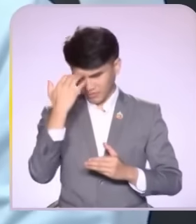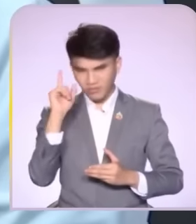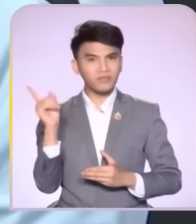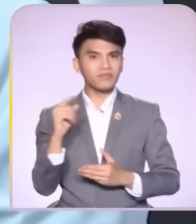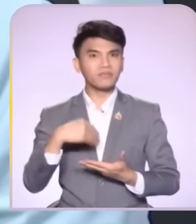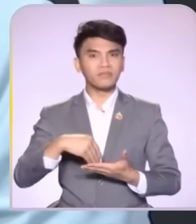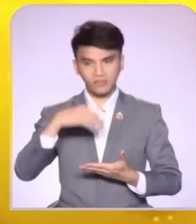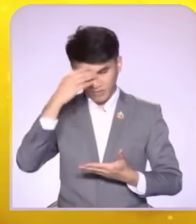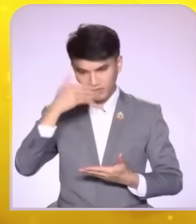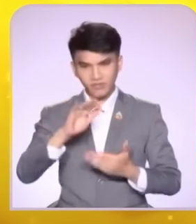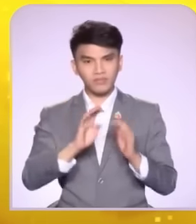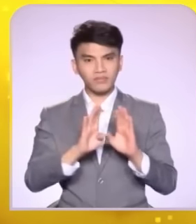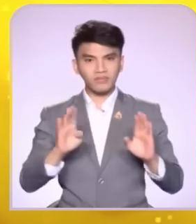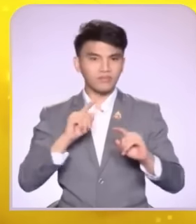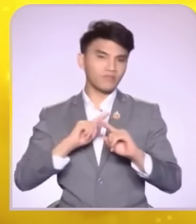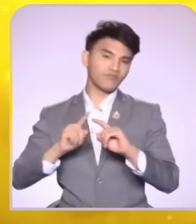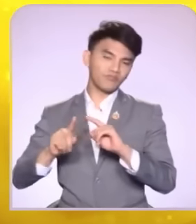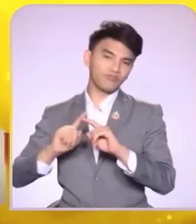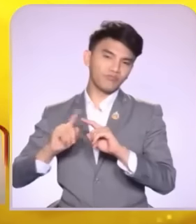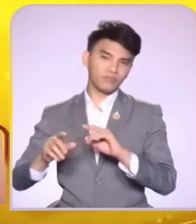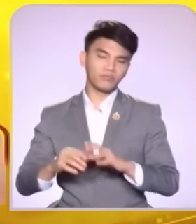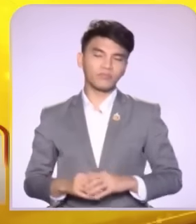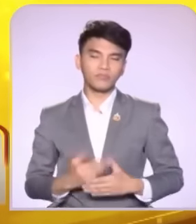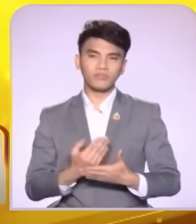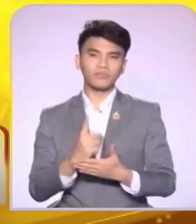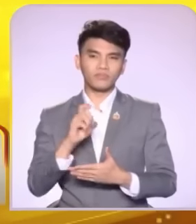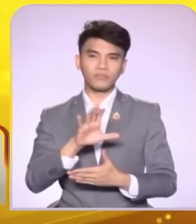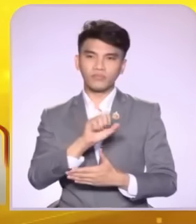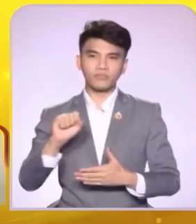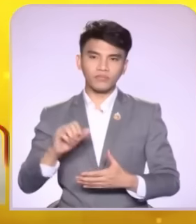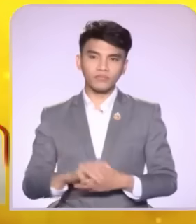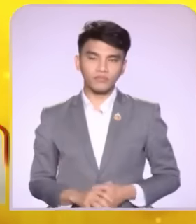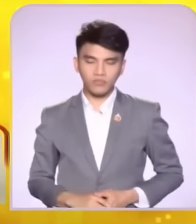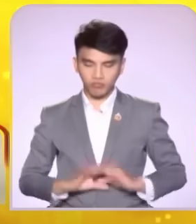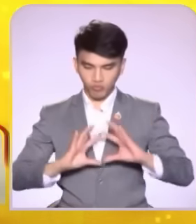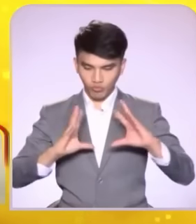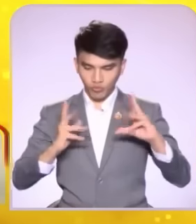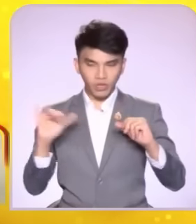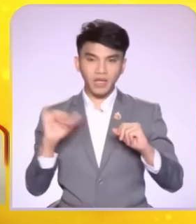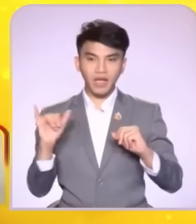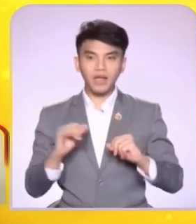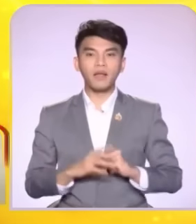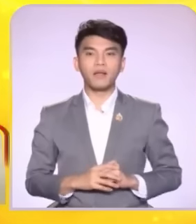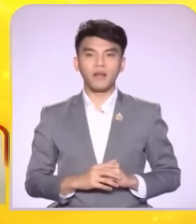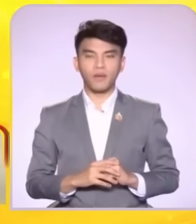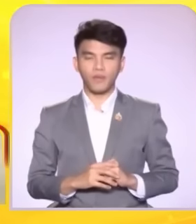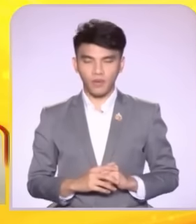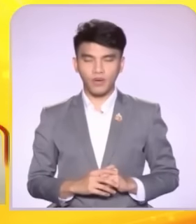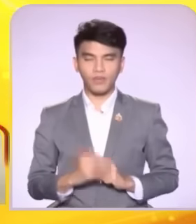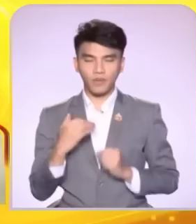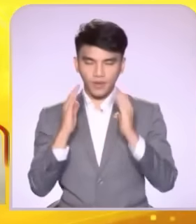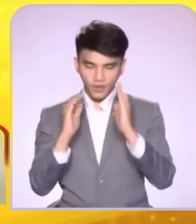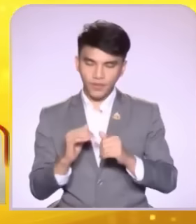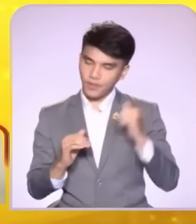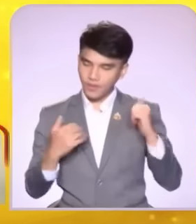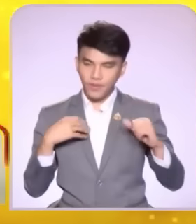าไปเอามาเรียนปั๊บให้ไปเปิดบินนู่นนั่นนี่นะคะเสียเงินไป 500,000 ทีนี้มันไม่ได้มีแค่คุณลินไม่ได้มีแค่คุณกบไมโครยังมีอีกหลายๆ